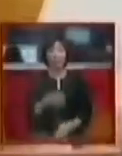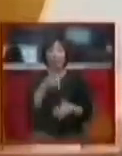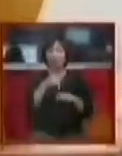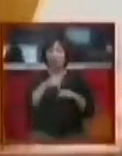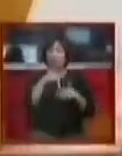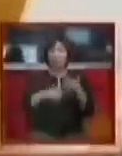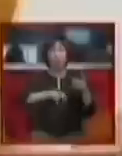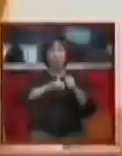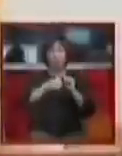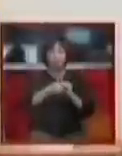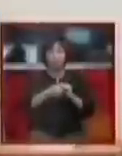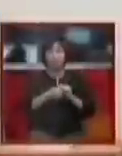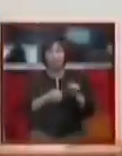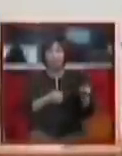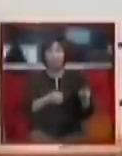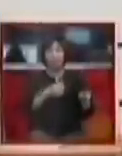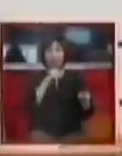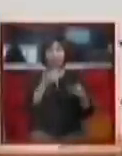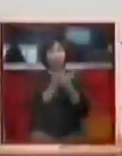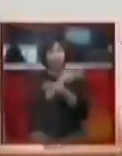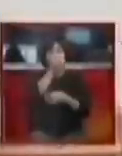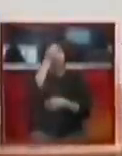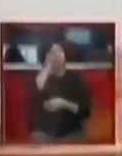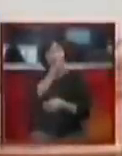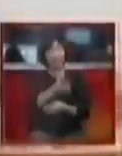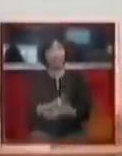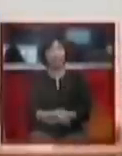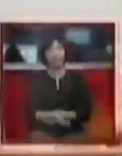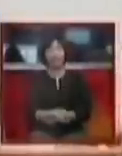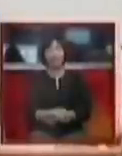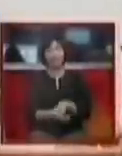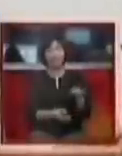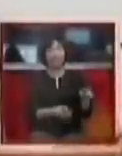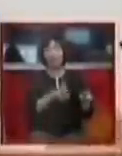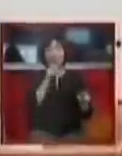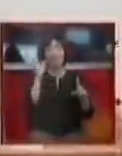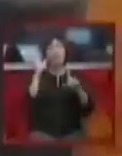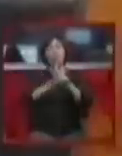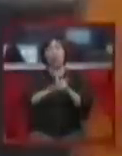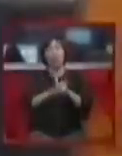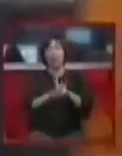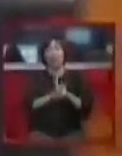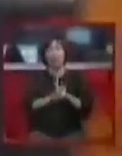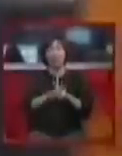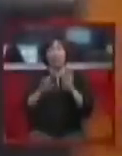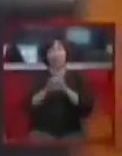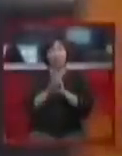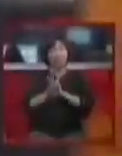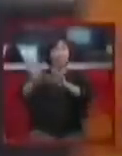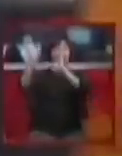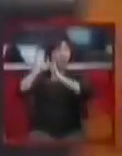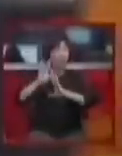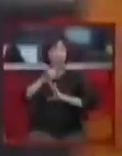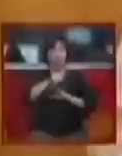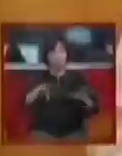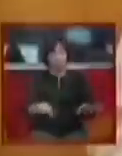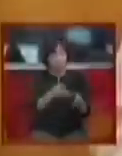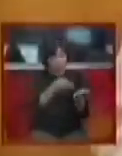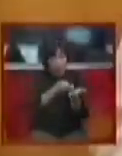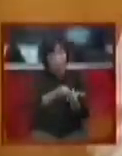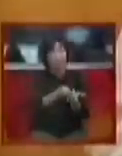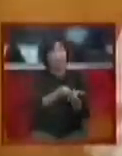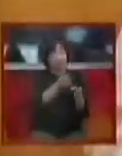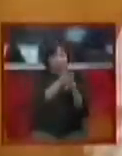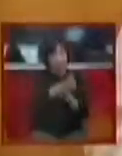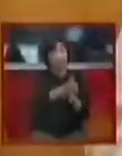Ang masakit po, hindi bagong kaalaman ito. Hindi lang ipinapatupad. Kung dati pa sila nagtrabaho ng matino, nasaan na